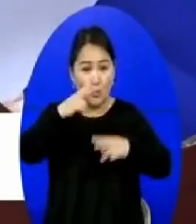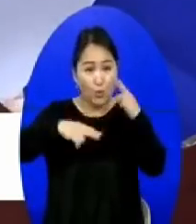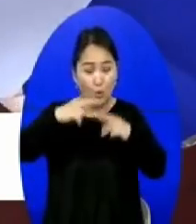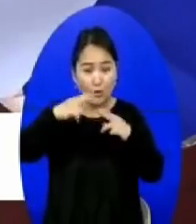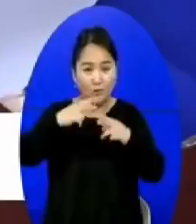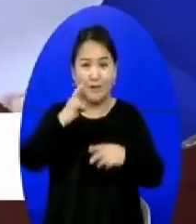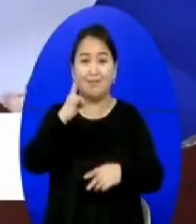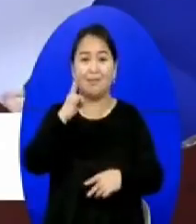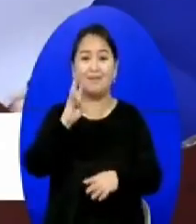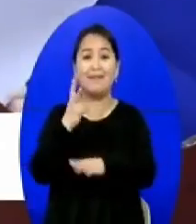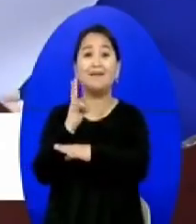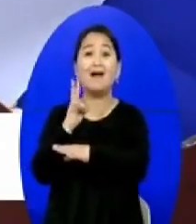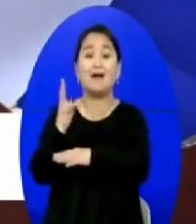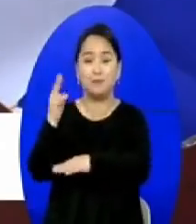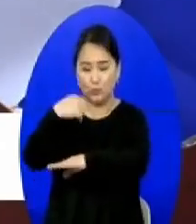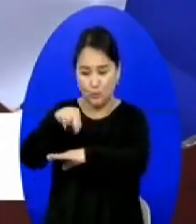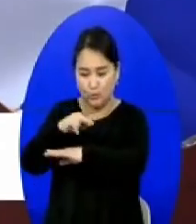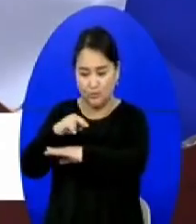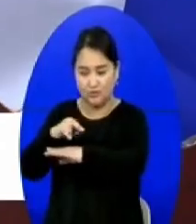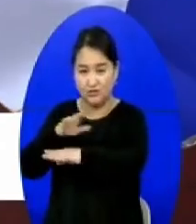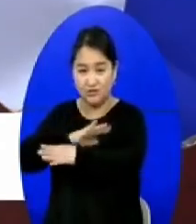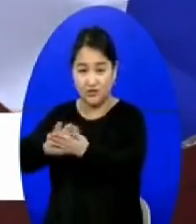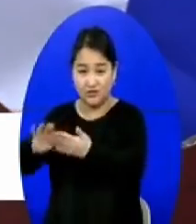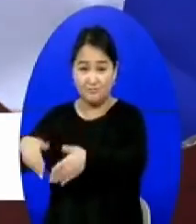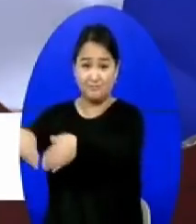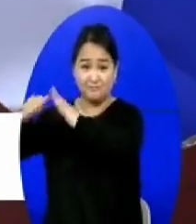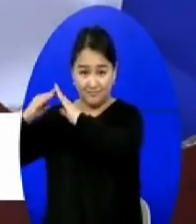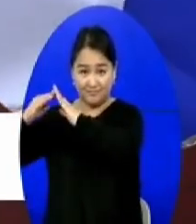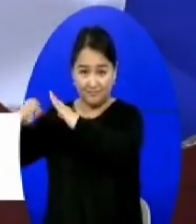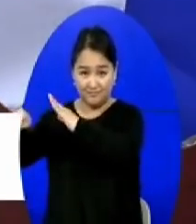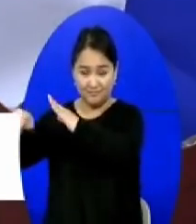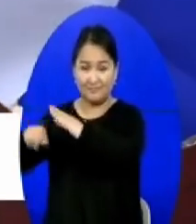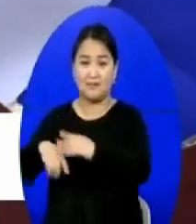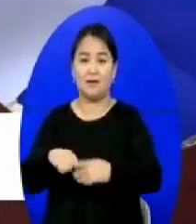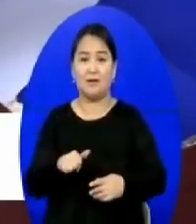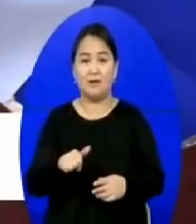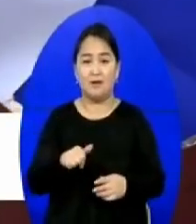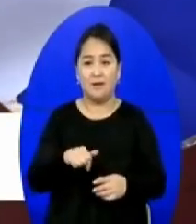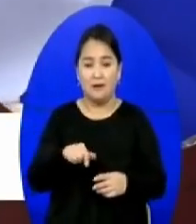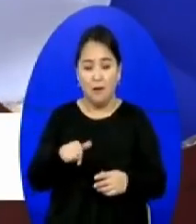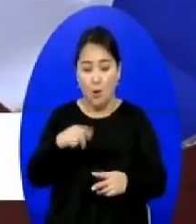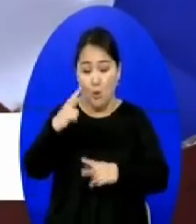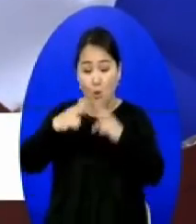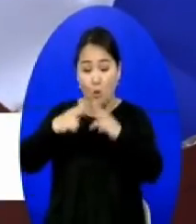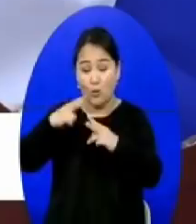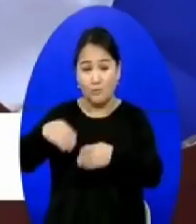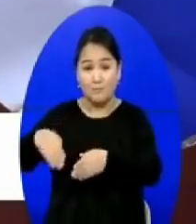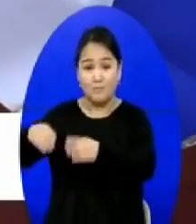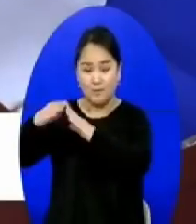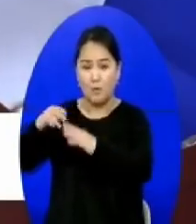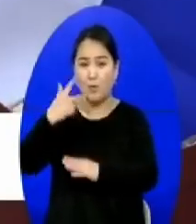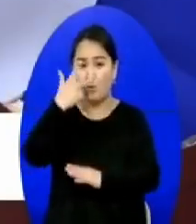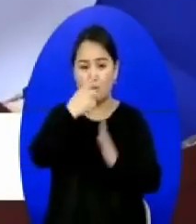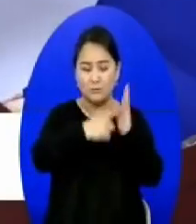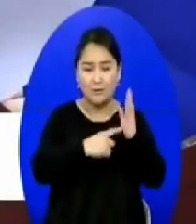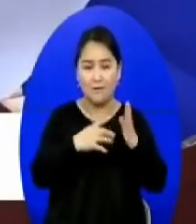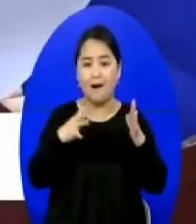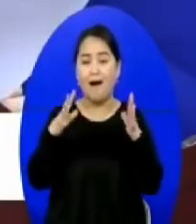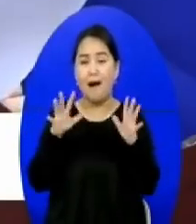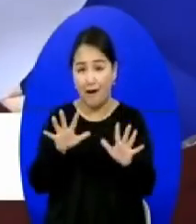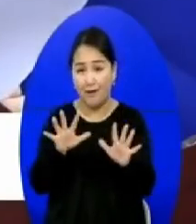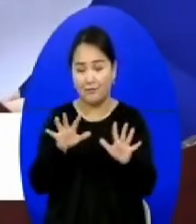газрын шийдвэр гарсантай холбогдуулан үйлдвэр барих газрын асуудлыг 3-р сарын 10-ны дотор